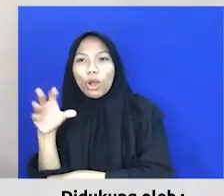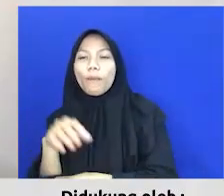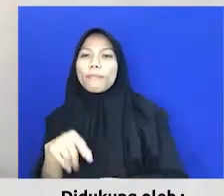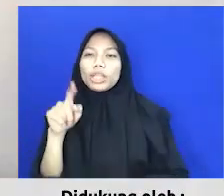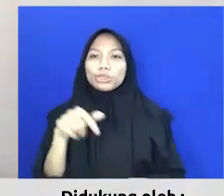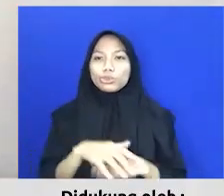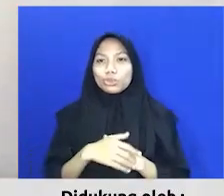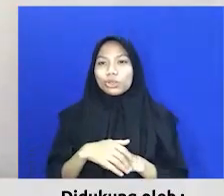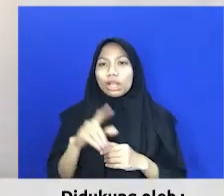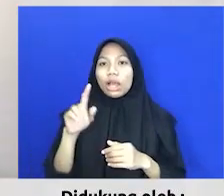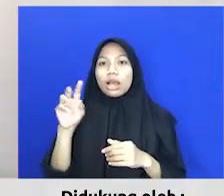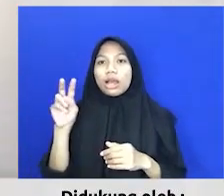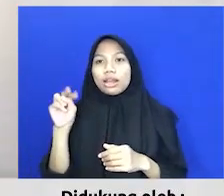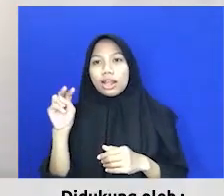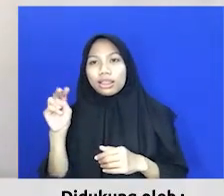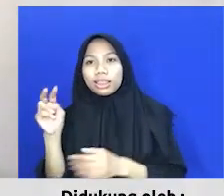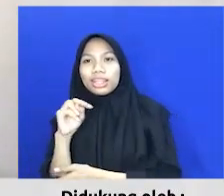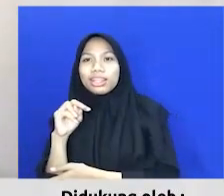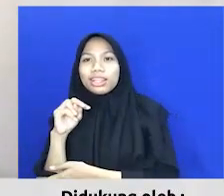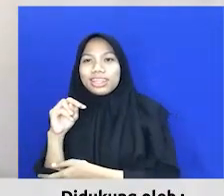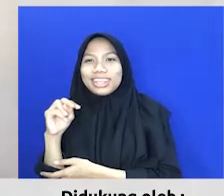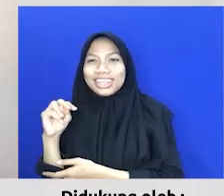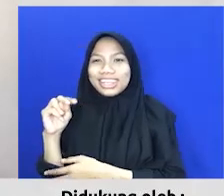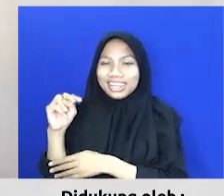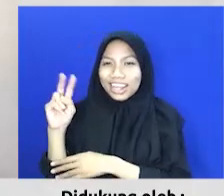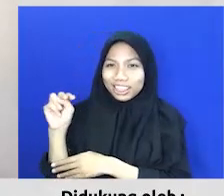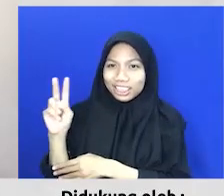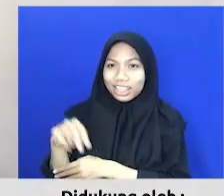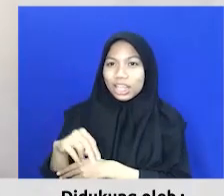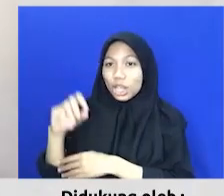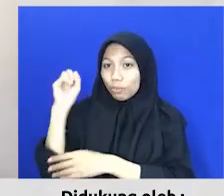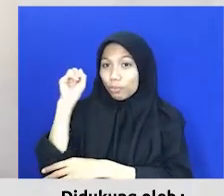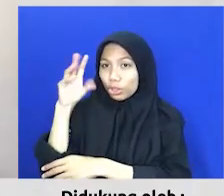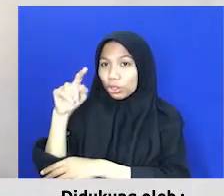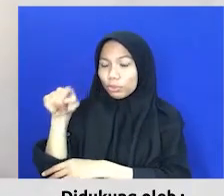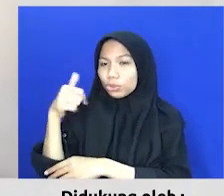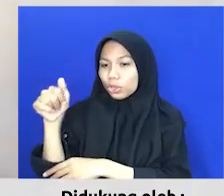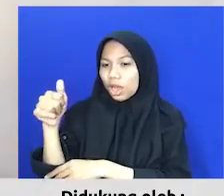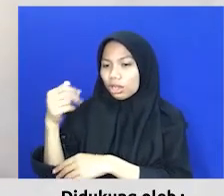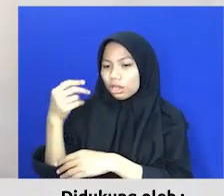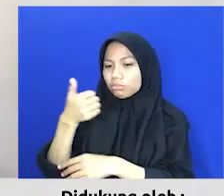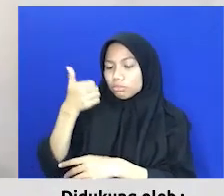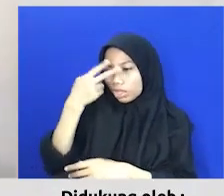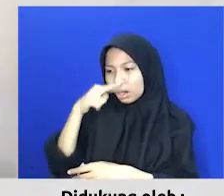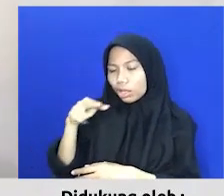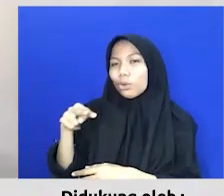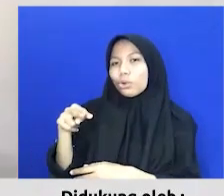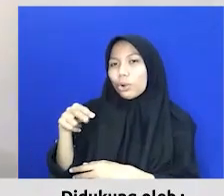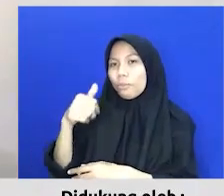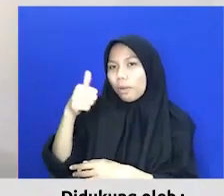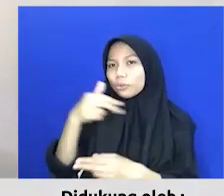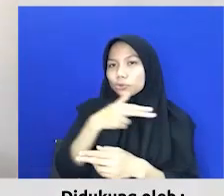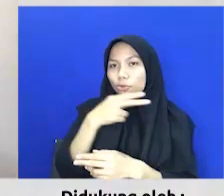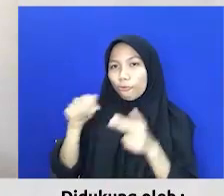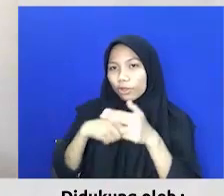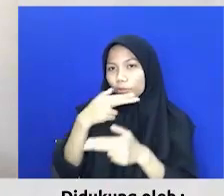mewakili peredaran film-film asing kan begitu kan ya? Ya? Ya. Nah, itu sangat mengecewakan ya dan susah